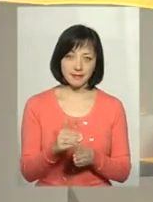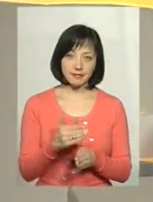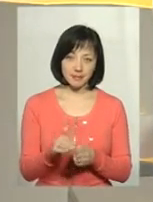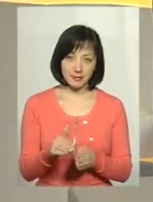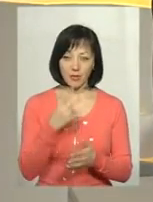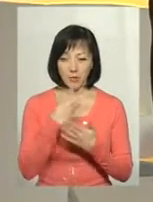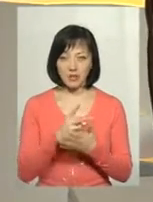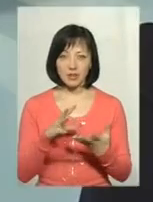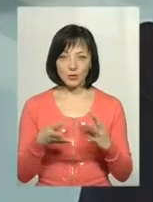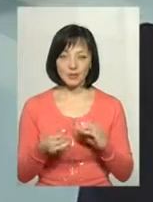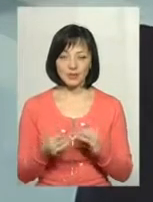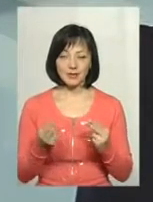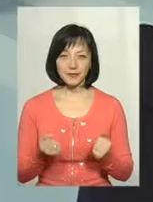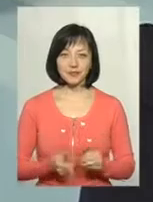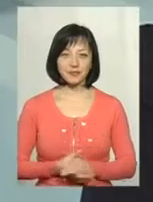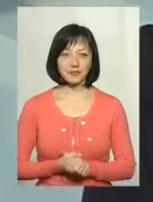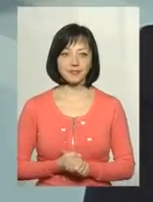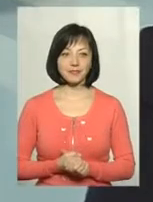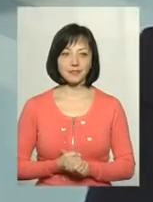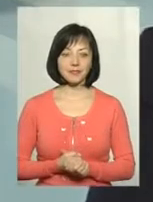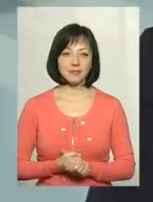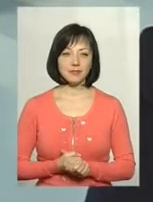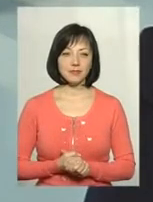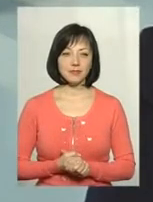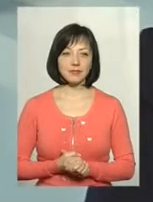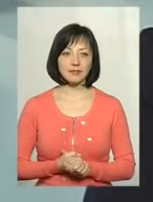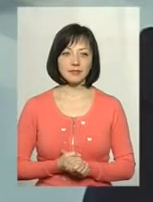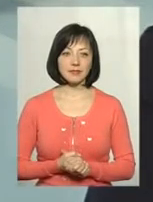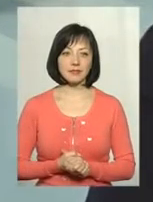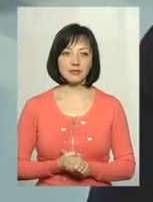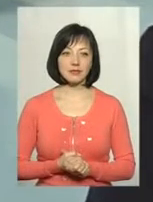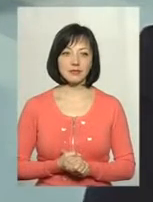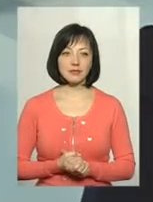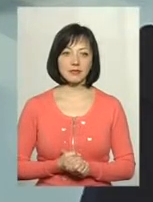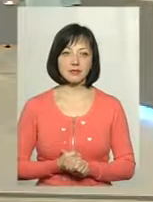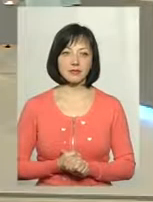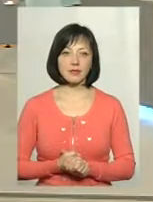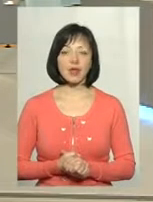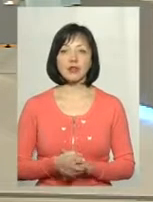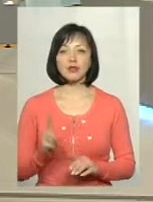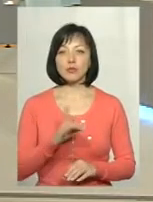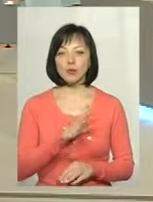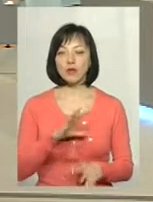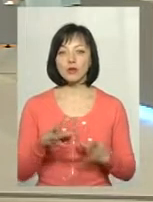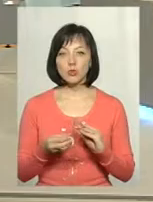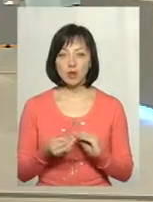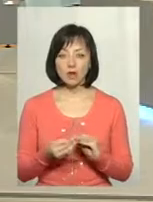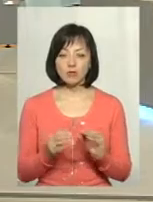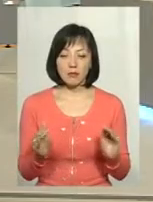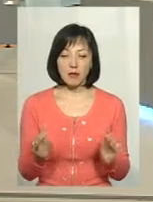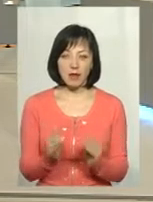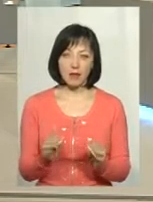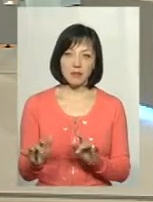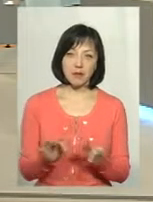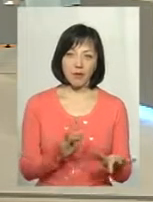аби побачити, що так, з того... Так, щоб був результат саме з цією метою, щоб дійсно маленькими